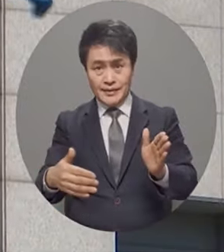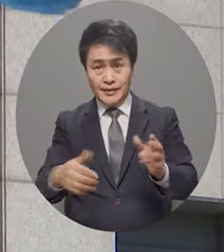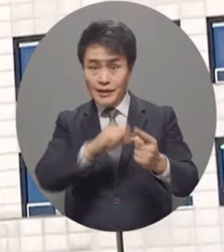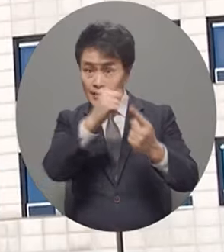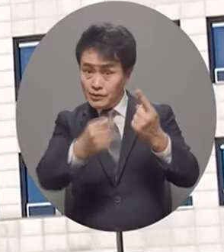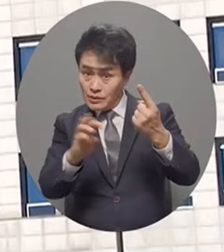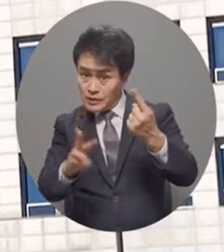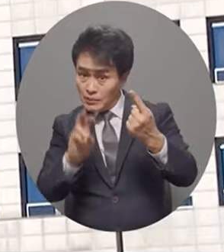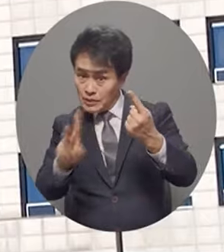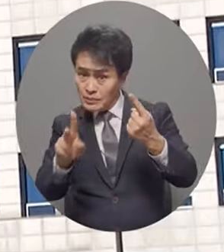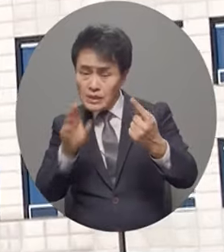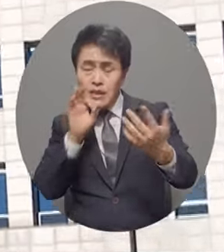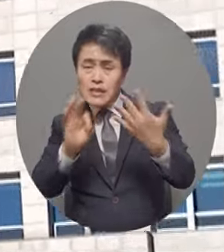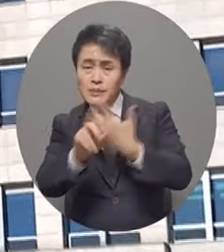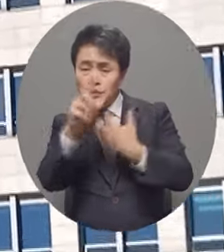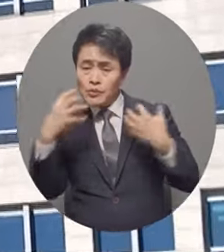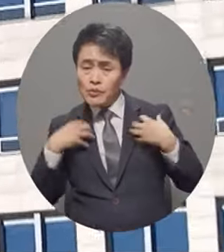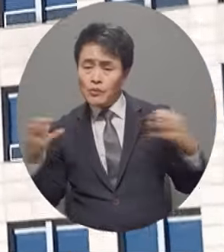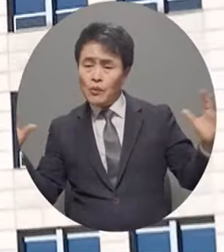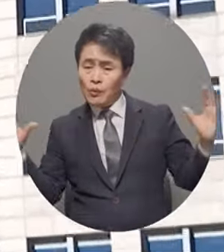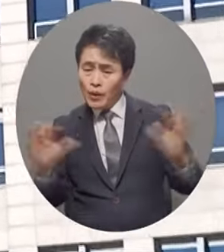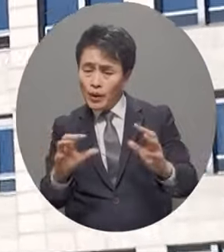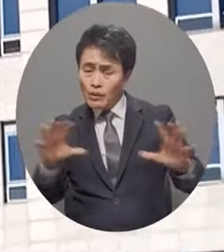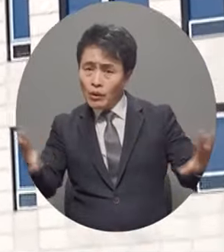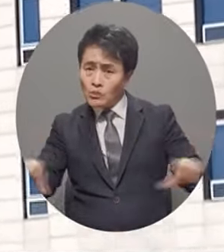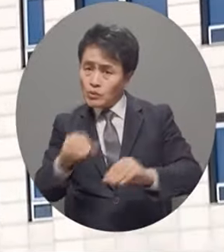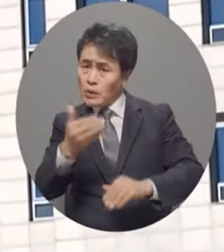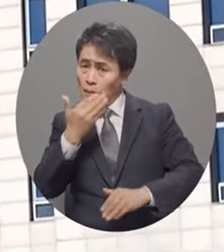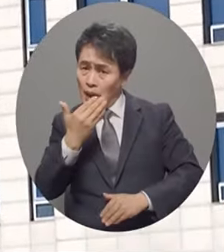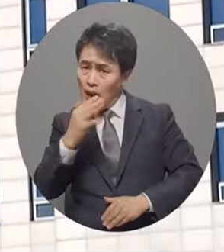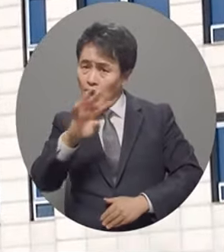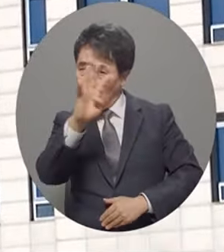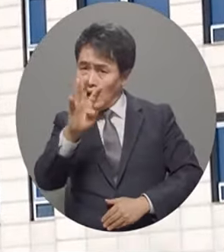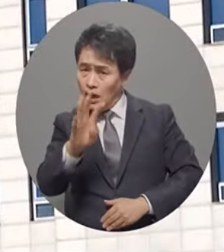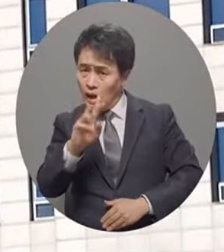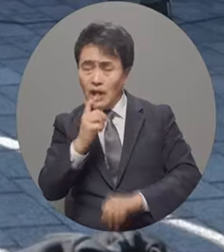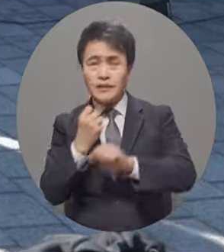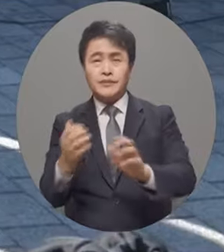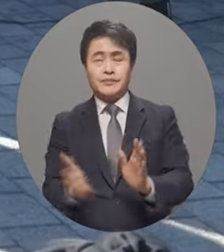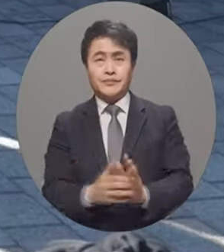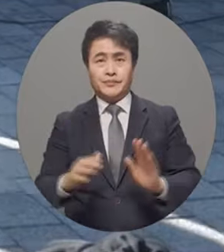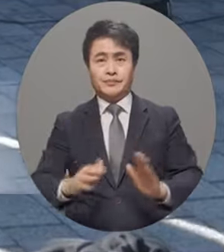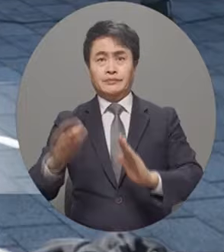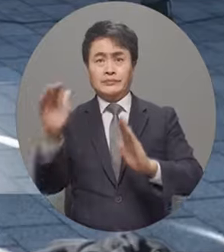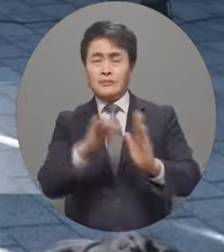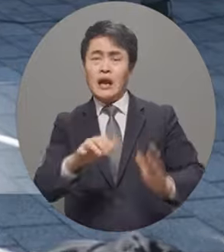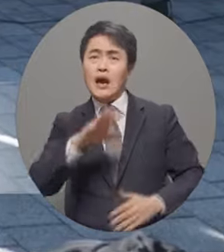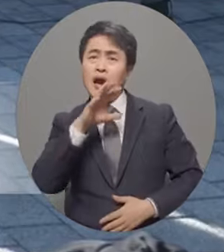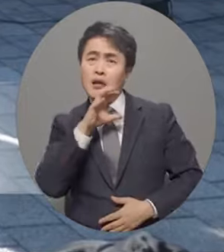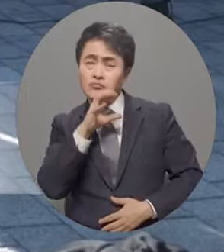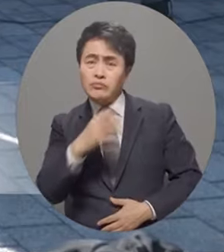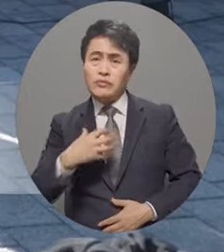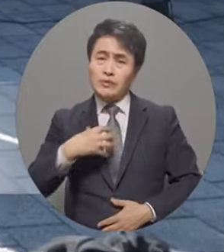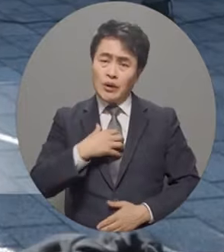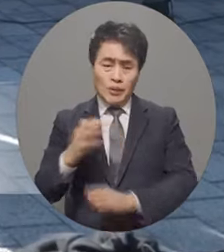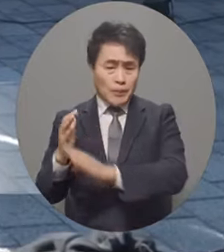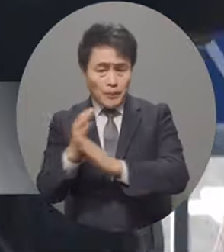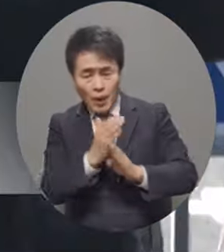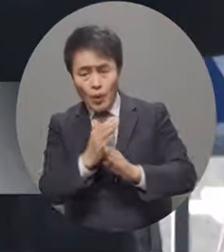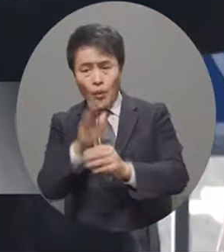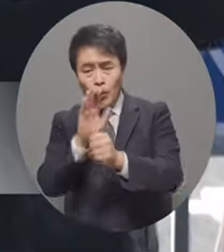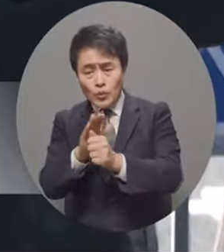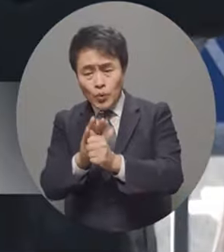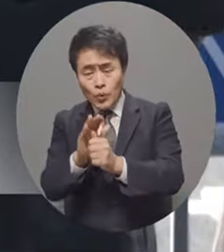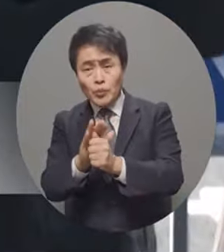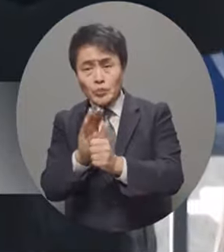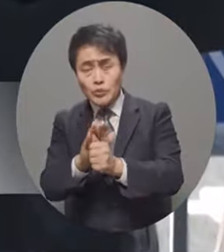이후 임시 국무회의를 소집할 수도 있다는 뜻을 내비쳤습니다. 유족들의 반발을 우려해 별도의 지원 대책을